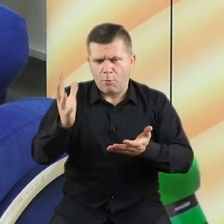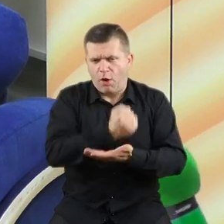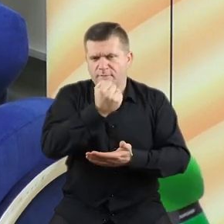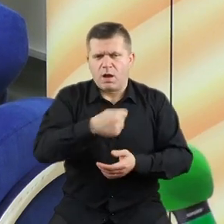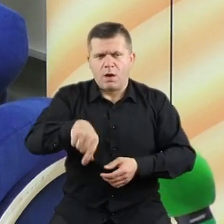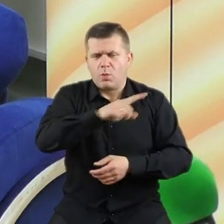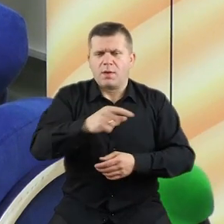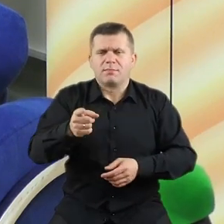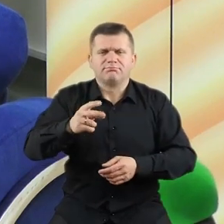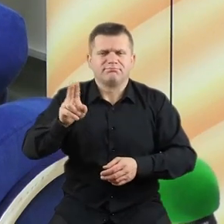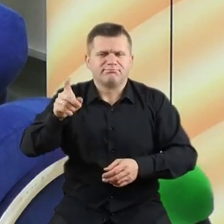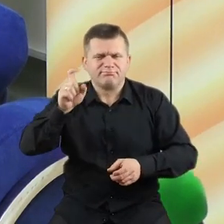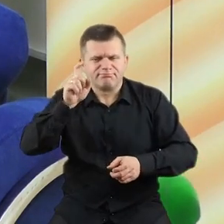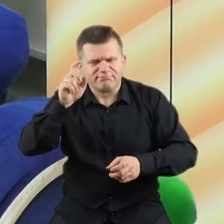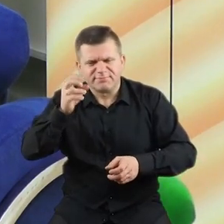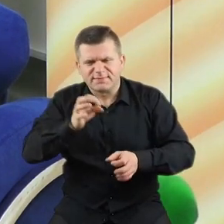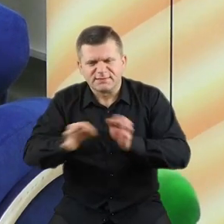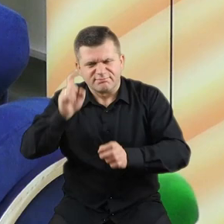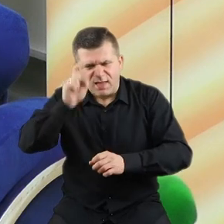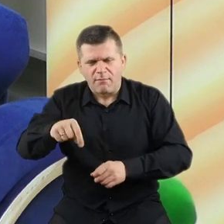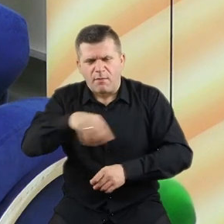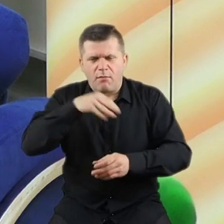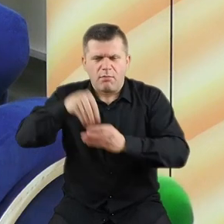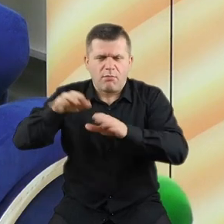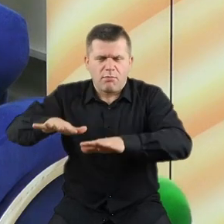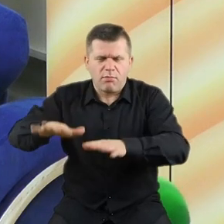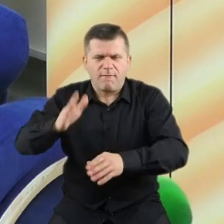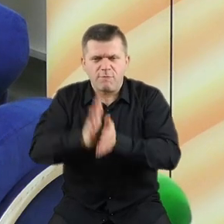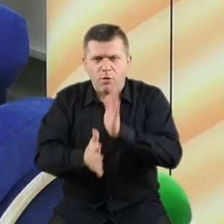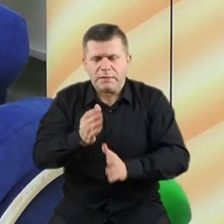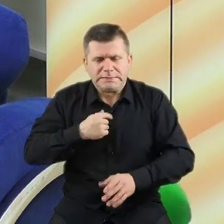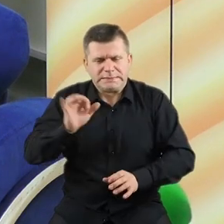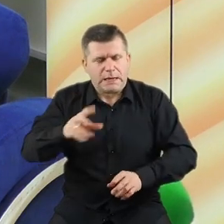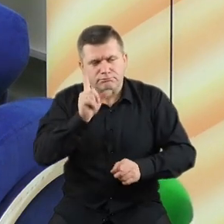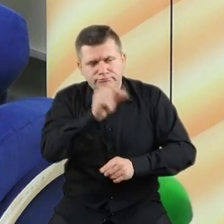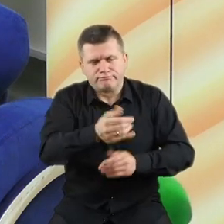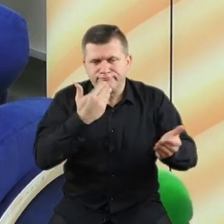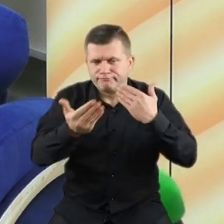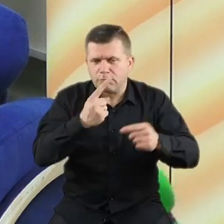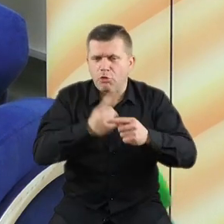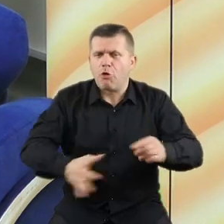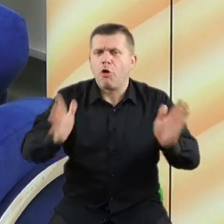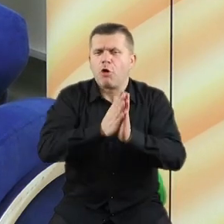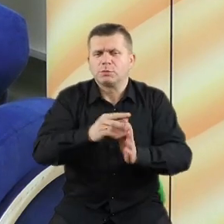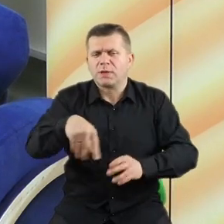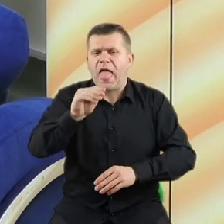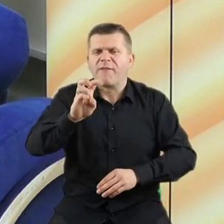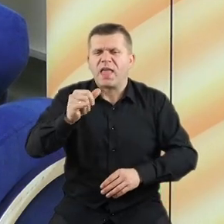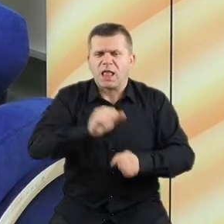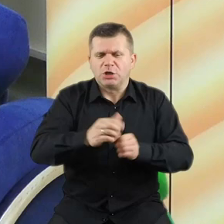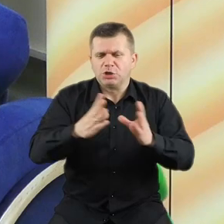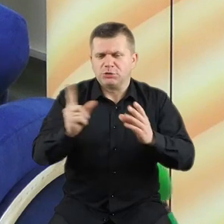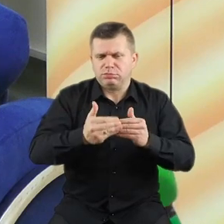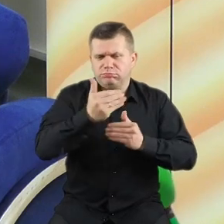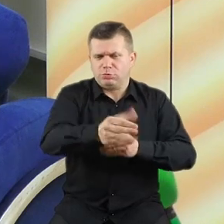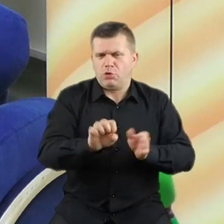przez nazistów do domu dziecka i tam spędził wojnę. No to zaraz do pana Artura poszłam, zresztą ten kościół jest 10